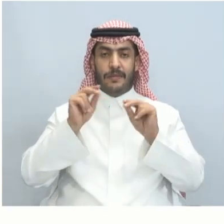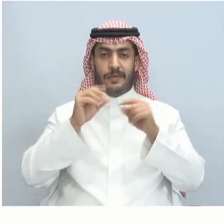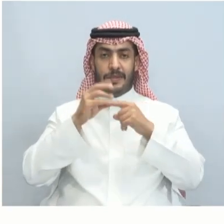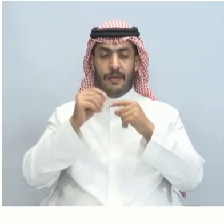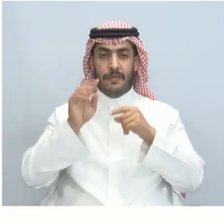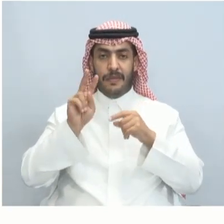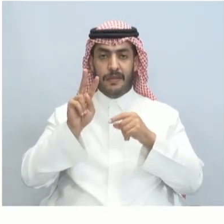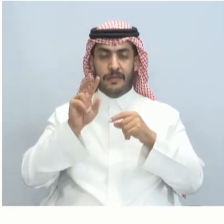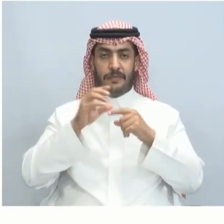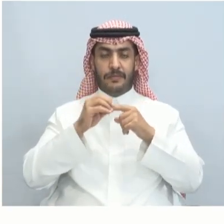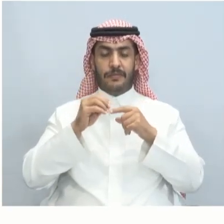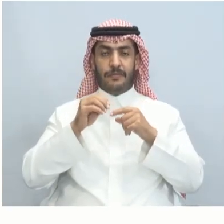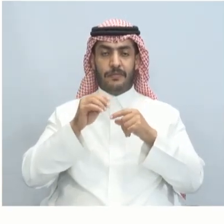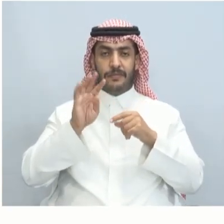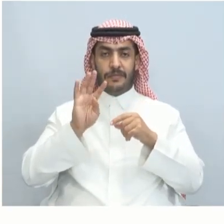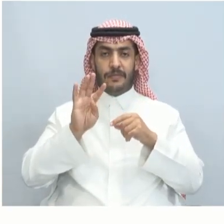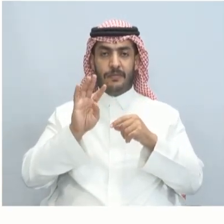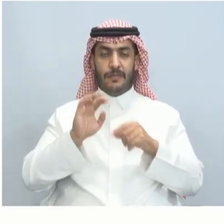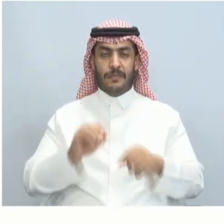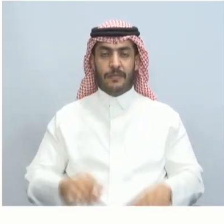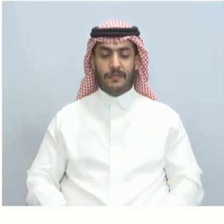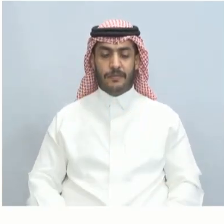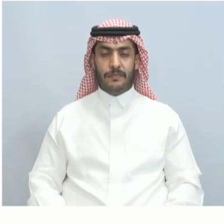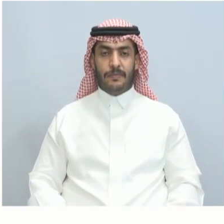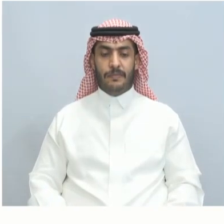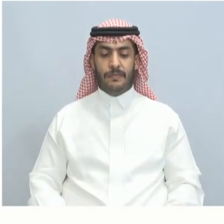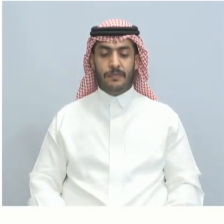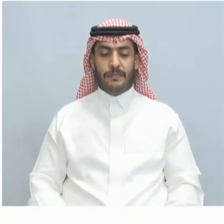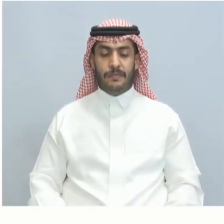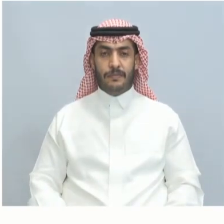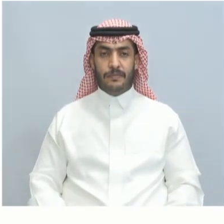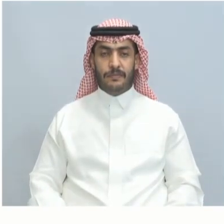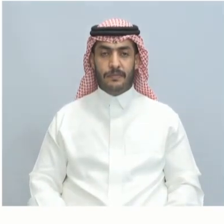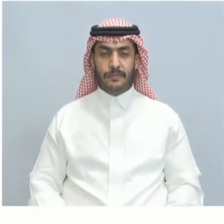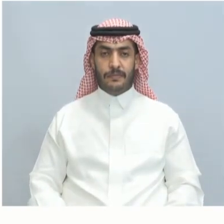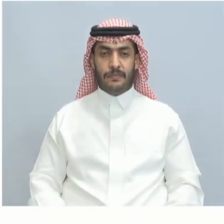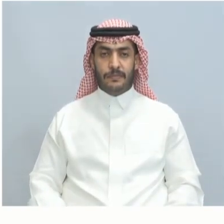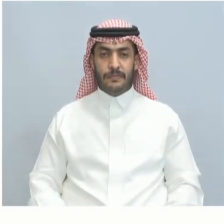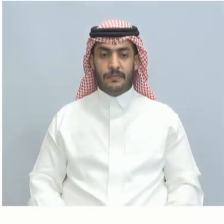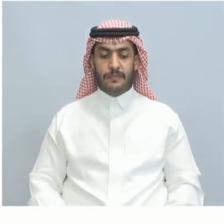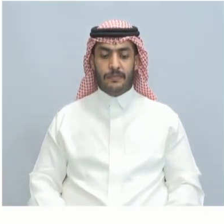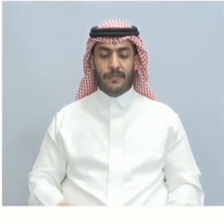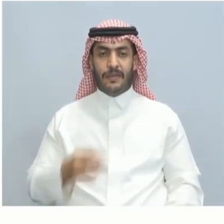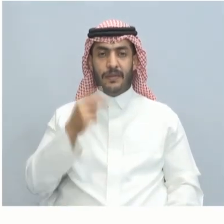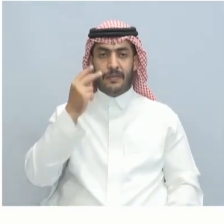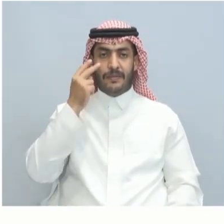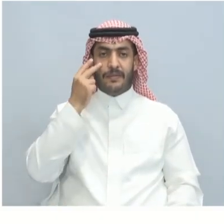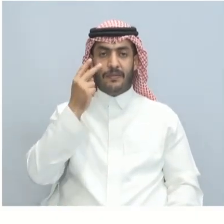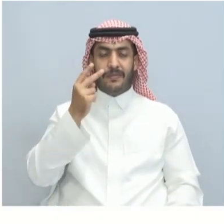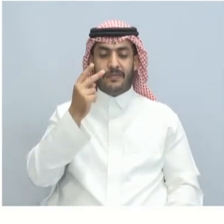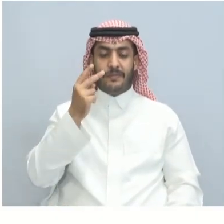و4 ل شرطه هنا س-2 و4 هذه هي ل شرطه لاحظ انه